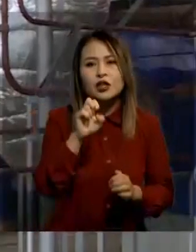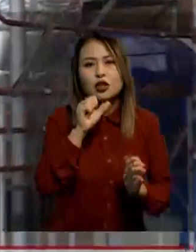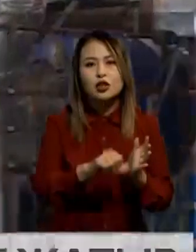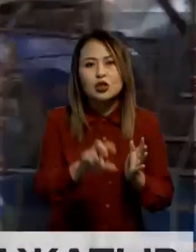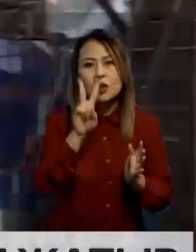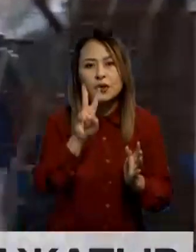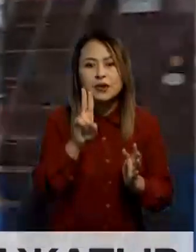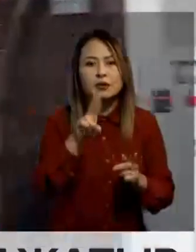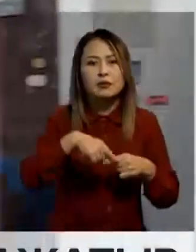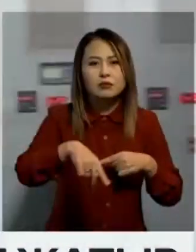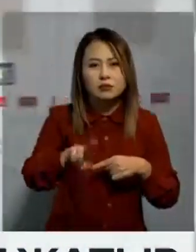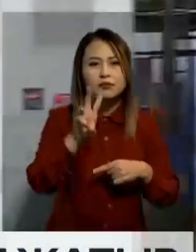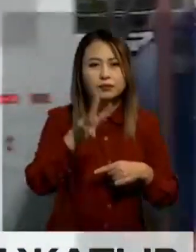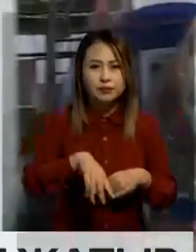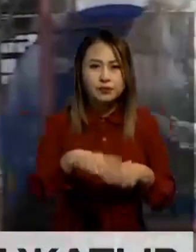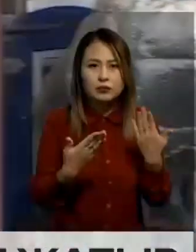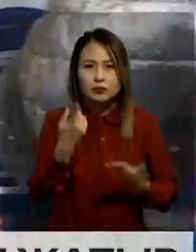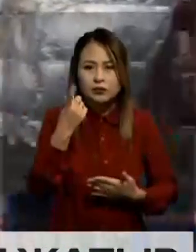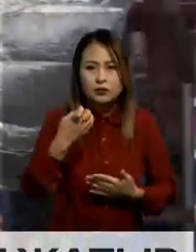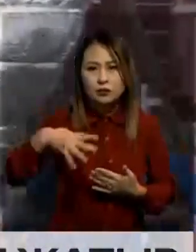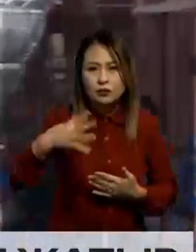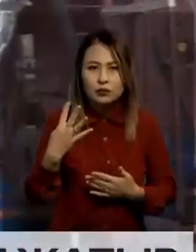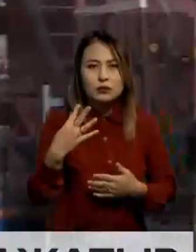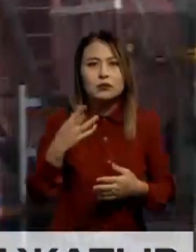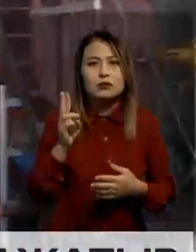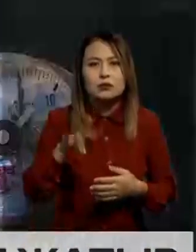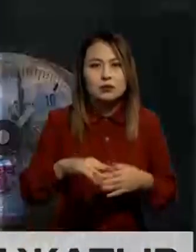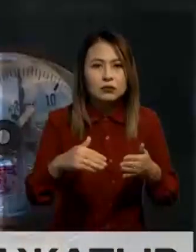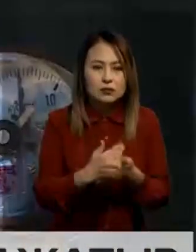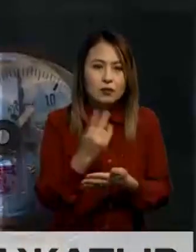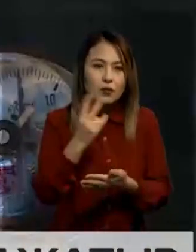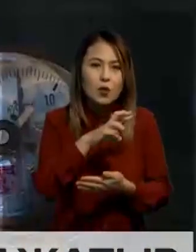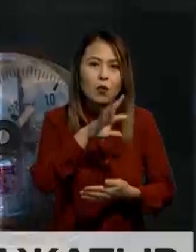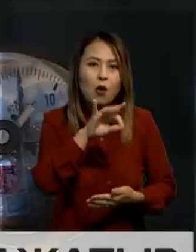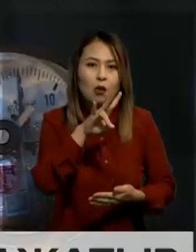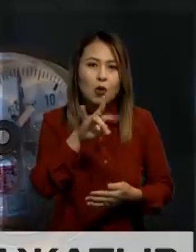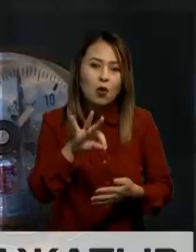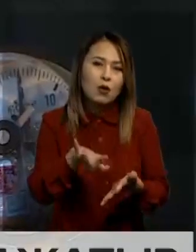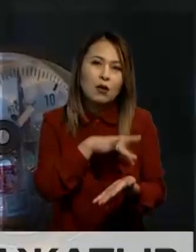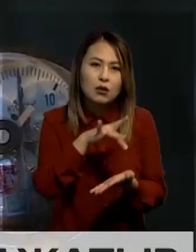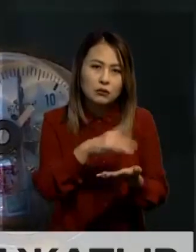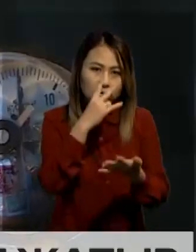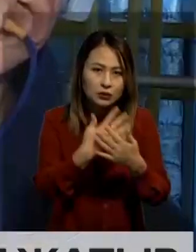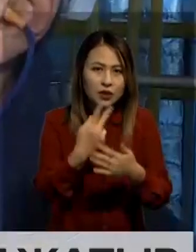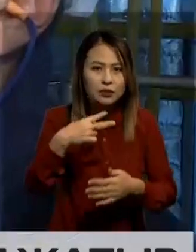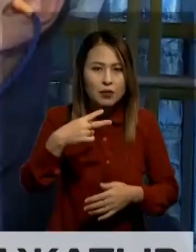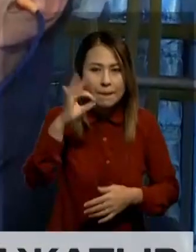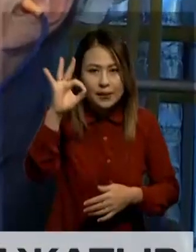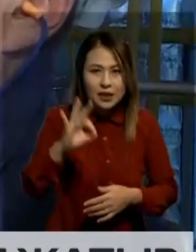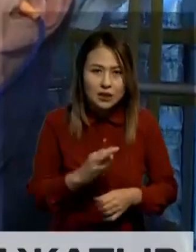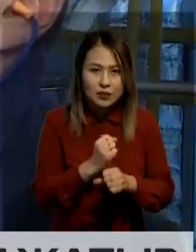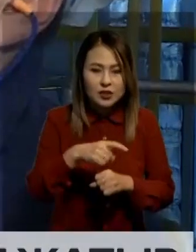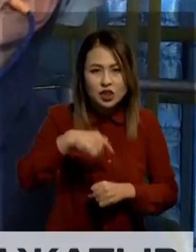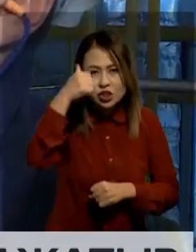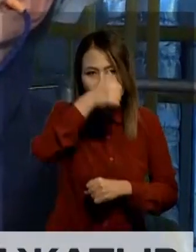орталығында 262 шақырым желі болса, оның 144 шақырым жаңарту керек. Ал моноқалаларда бұл көрсеткіш 20% құрайды.